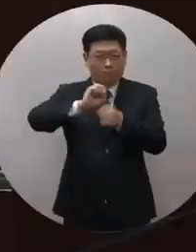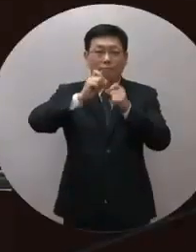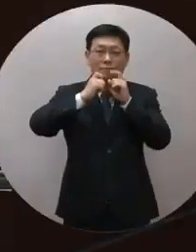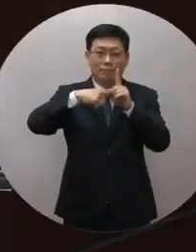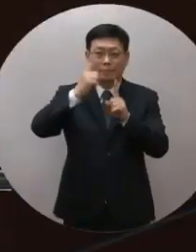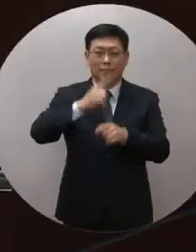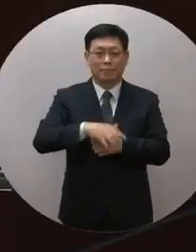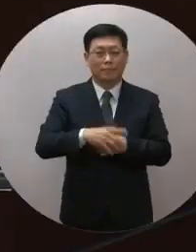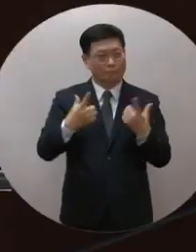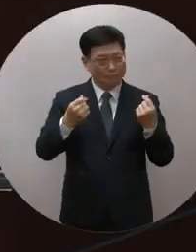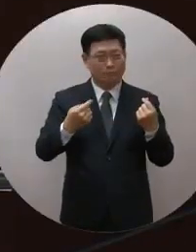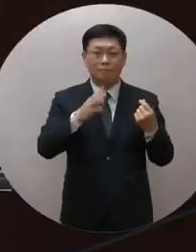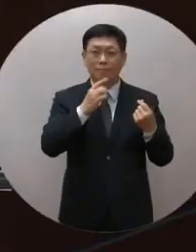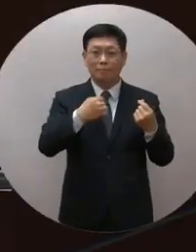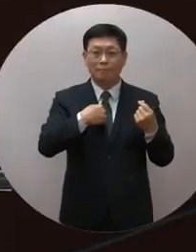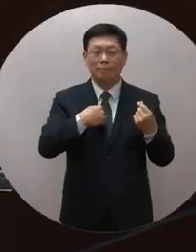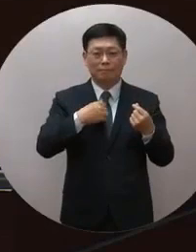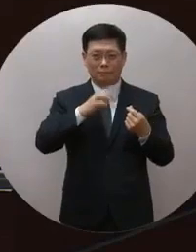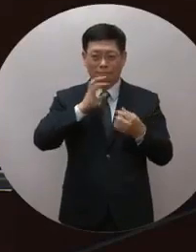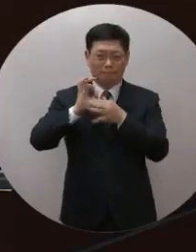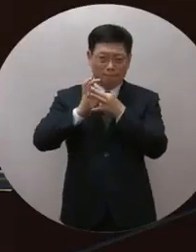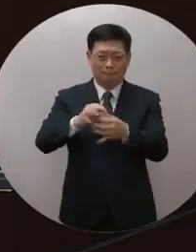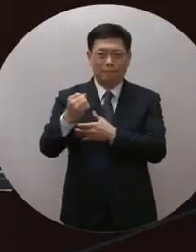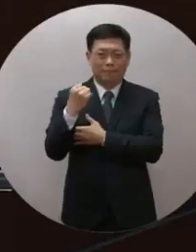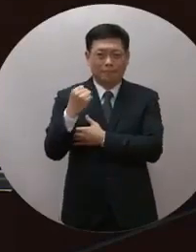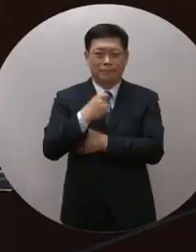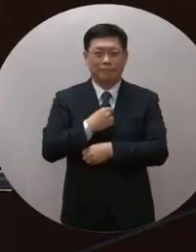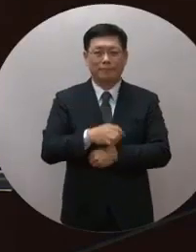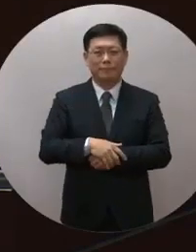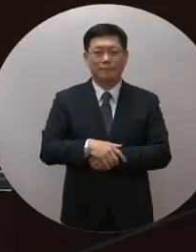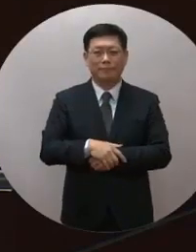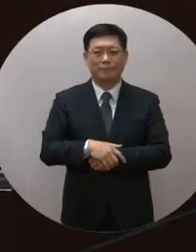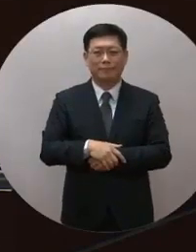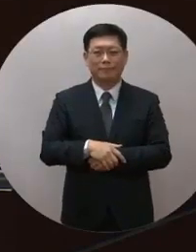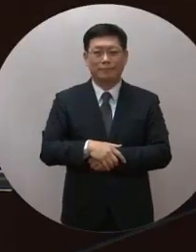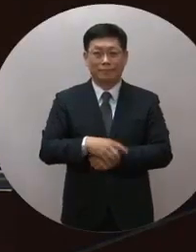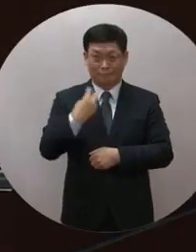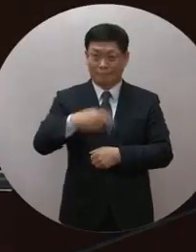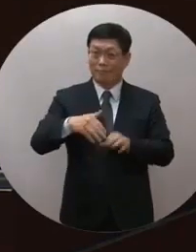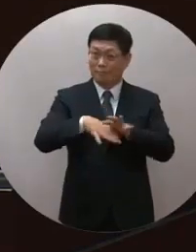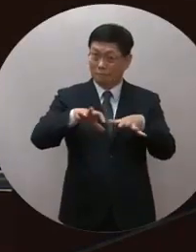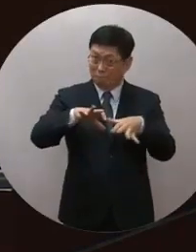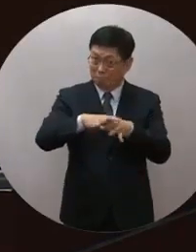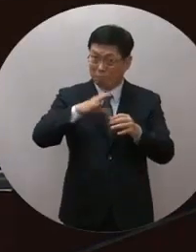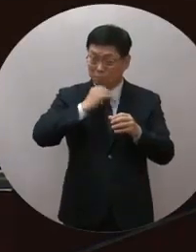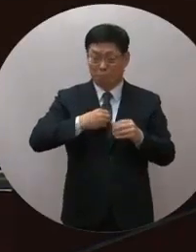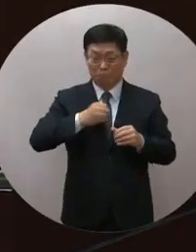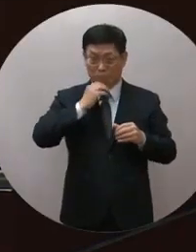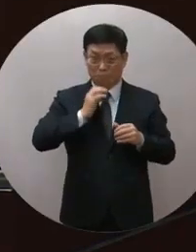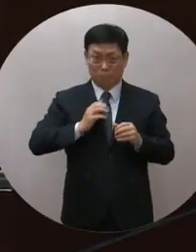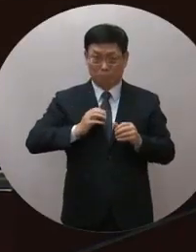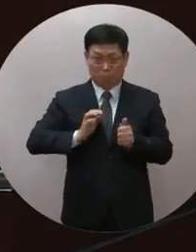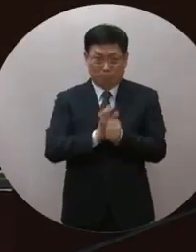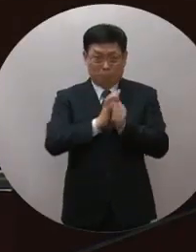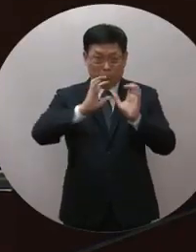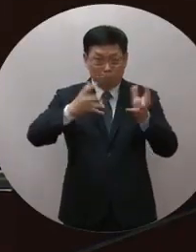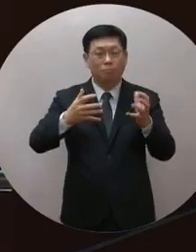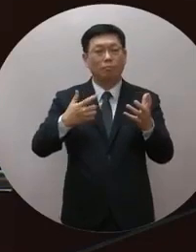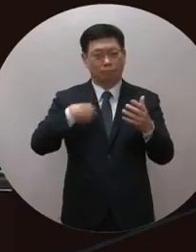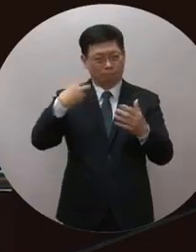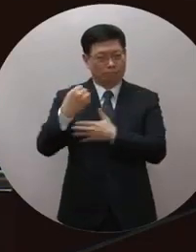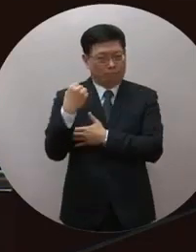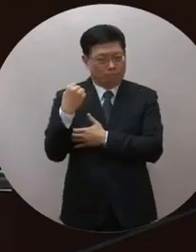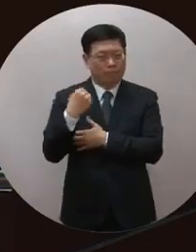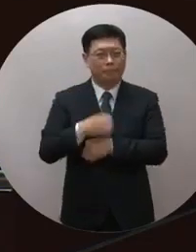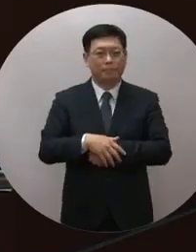质，都是我们持续努力。而文化兴国是我们要努力